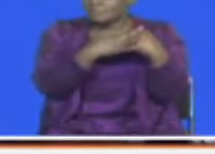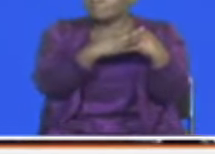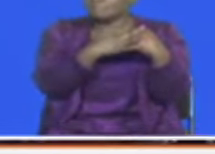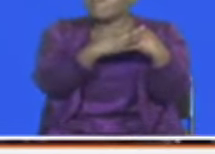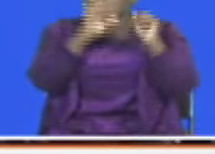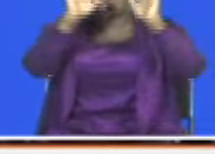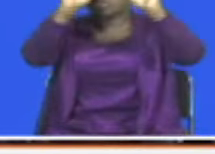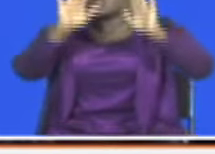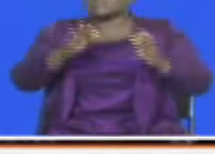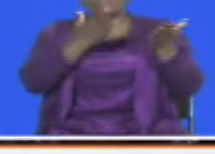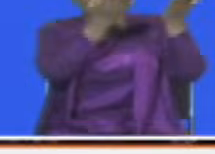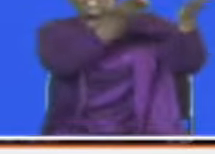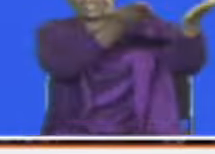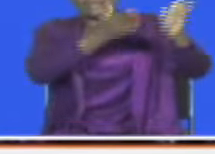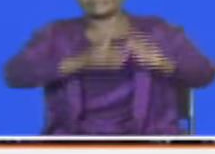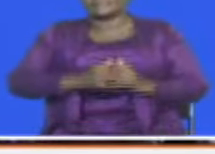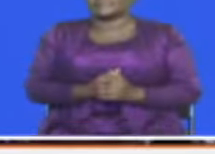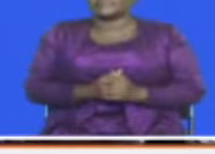in Kisumu,